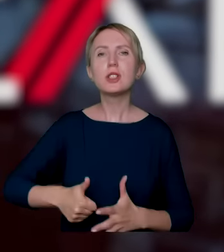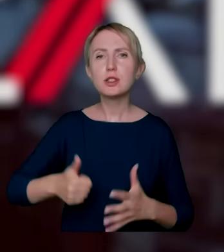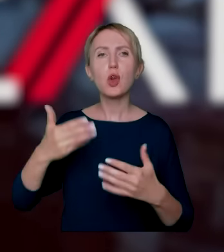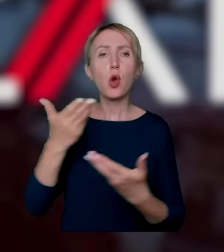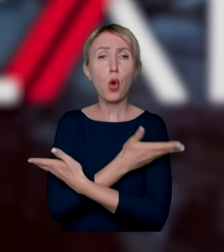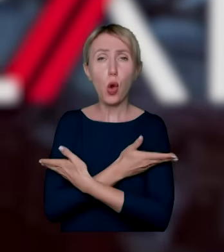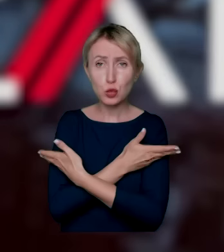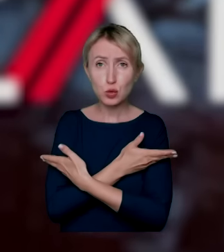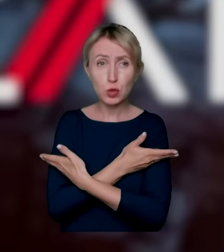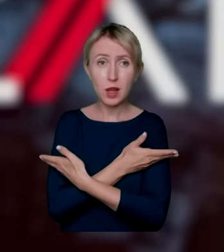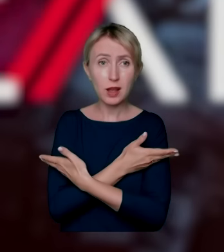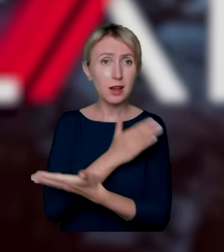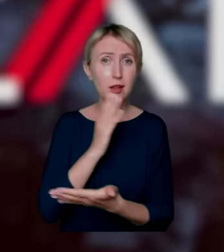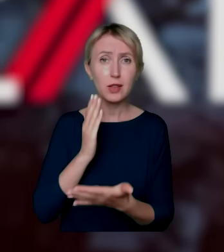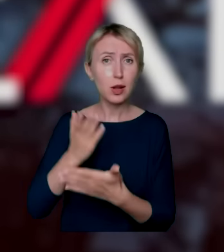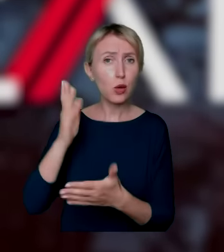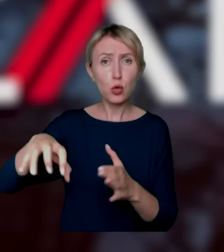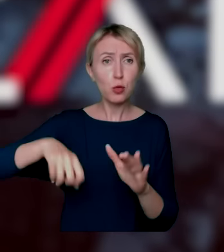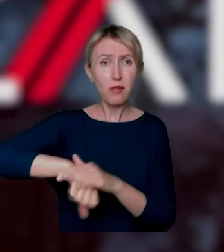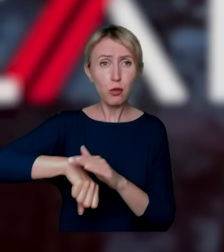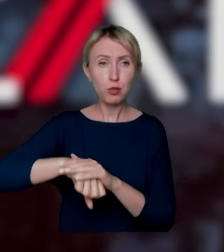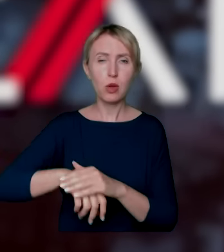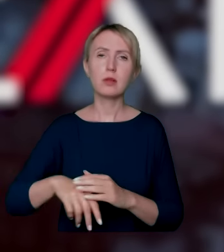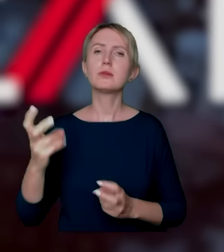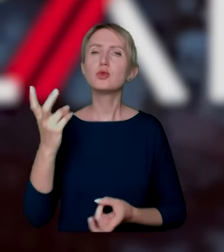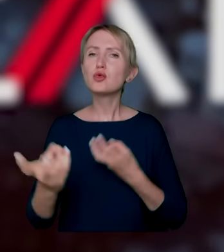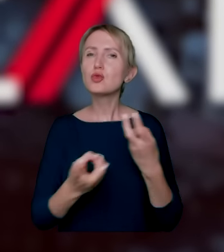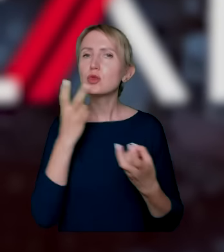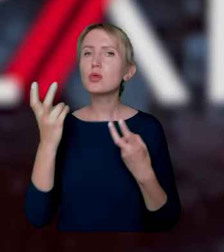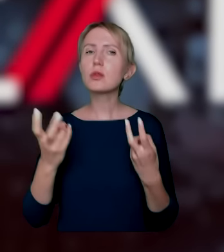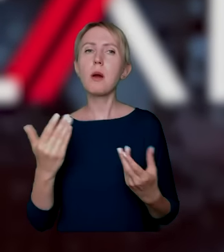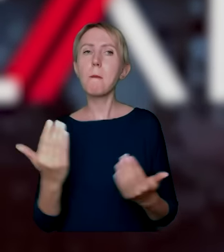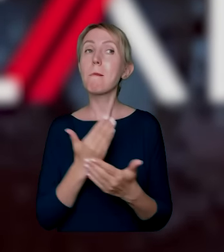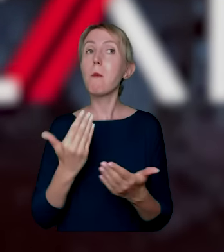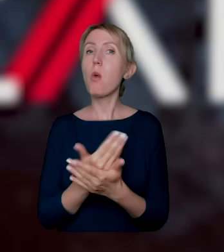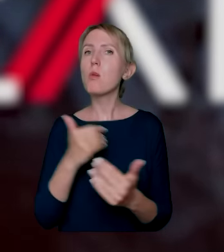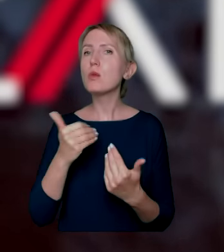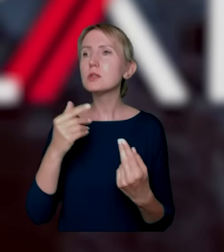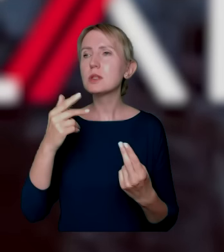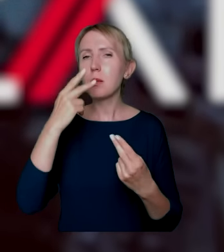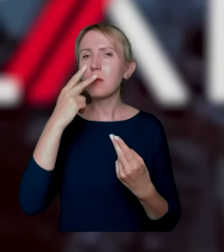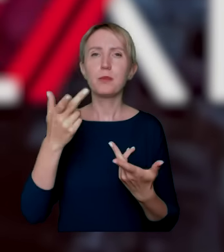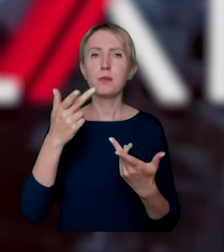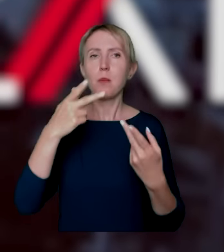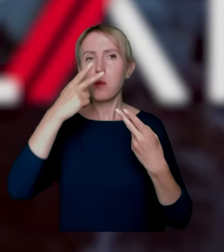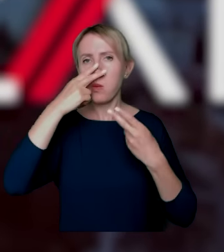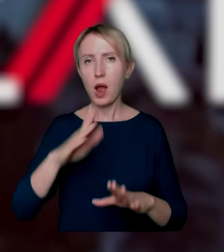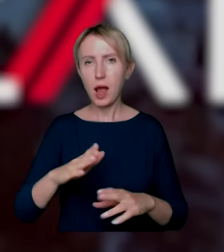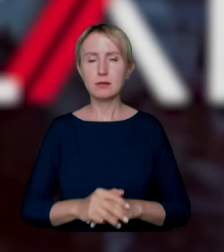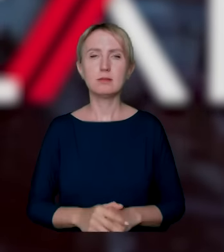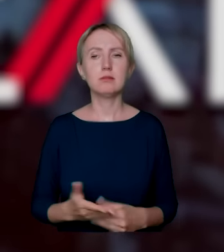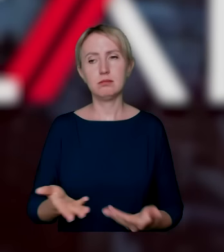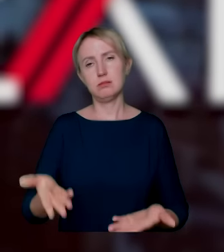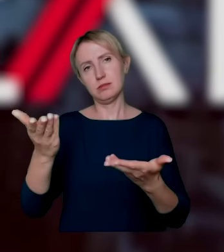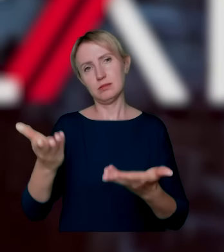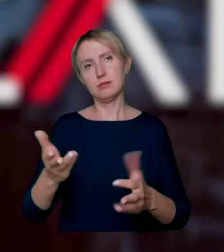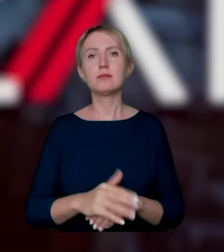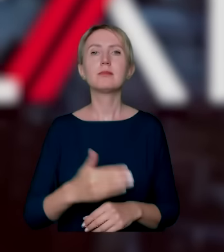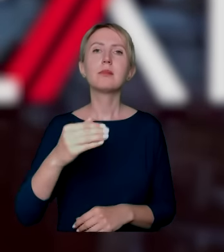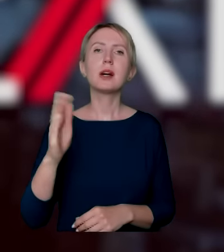to tylko tych futbolowych. Szukaliśmy w redakcji modnisia, który mógłby nam tę kolekcję z São Paulo pokazać. No i padło na Mateusza